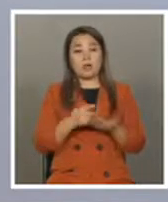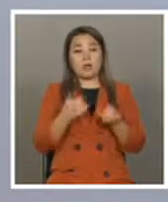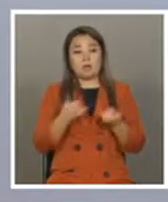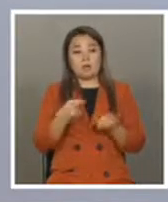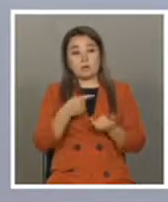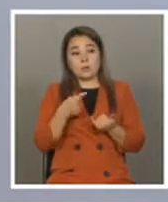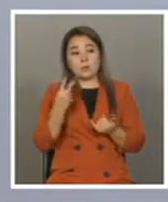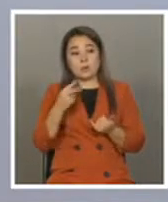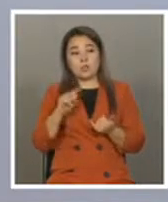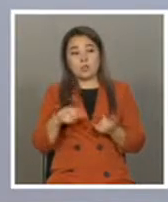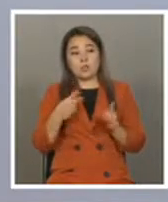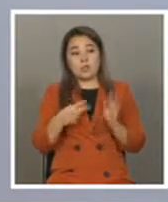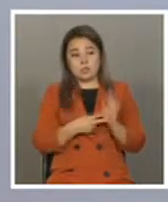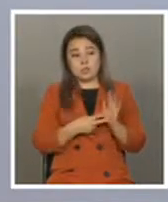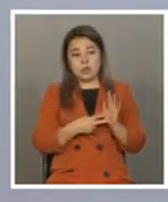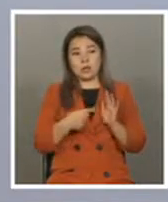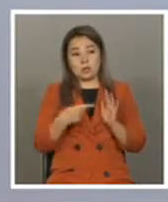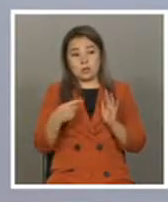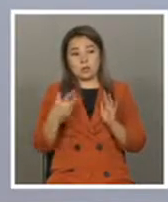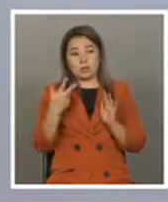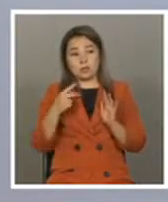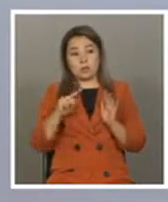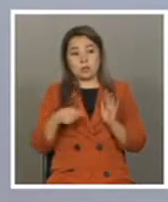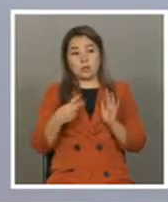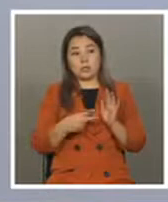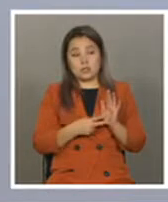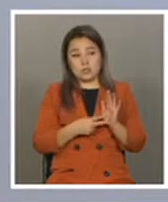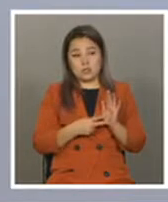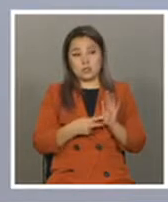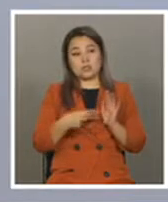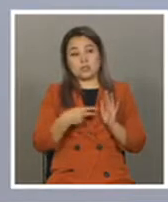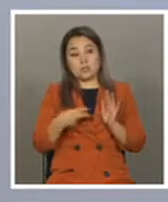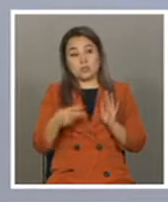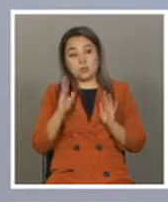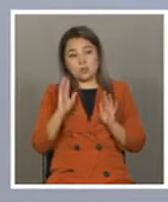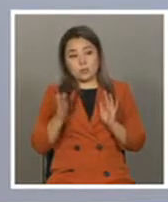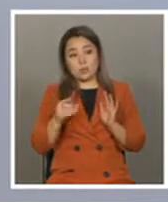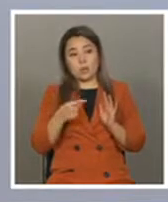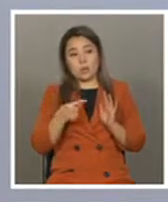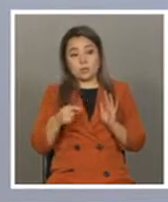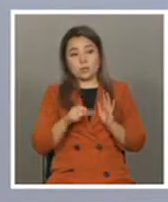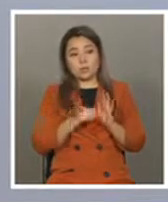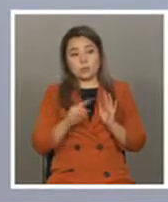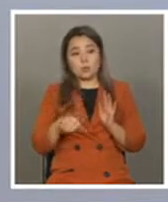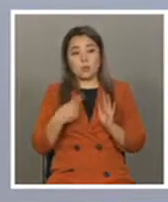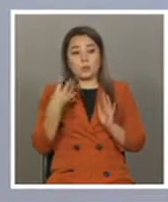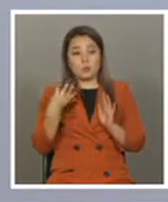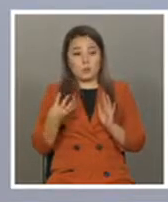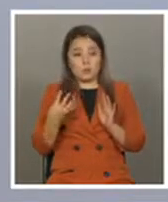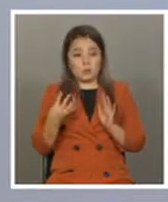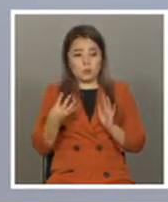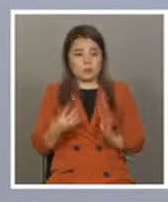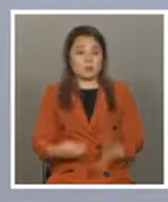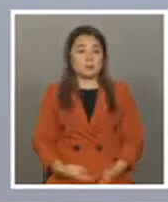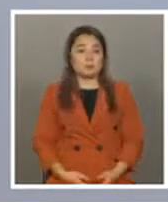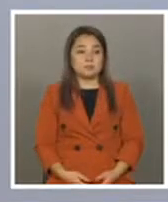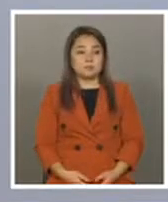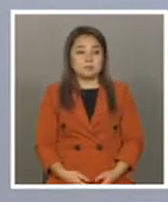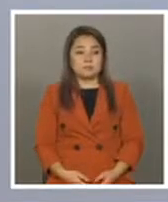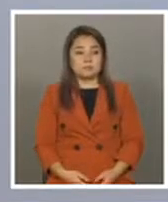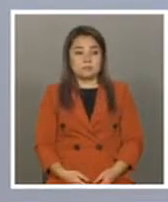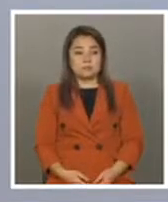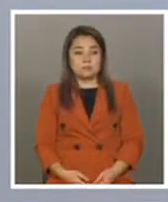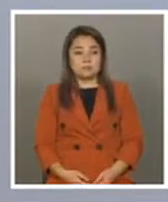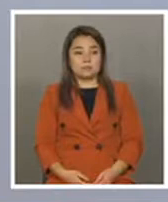минус 2.17 азайту 3.17. Бұл жерде бізде теріс сандарды қосу ережесі бойынша, яғни